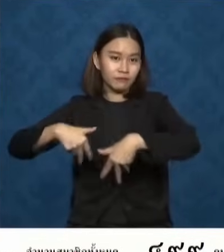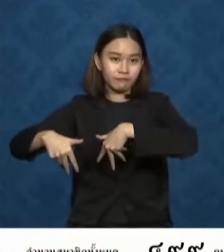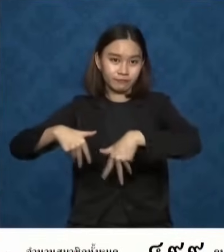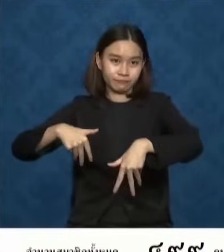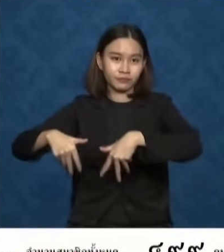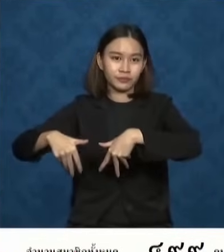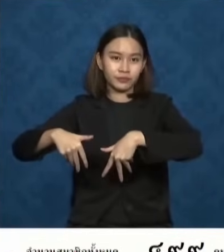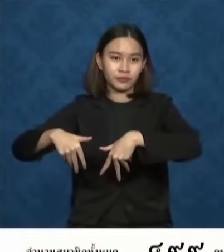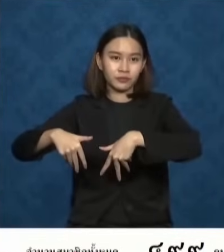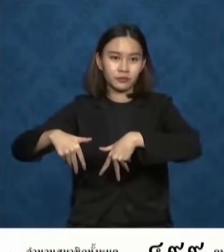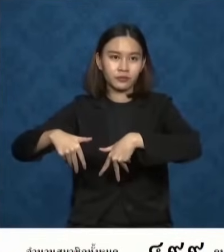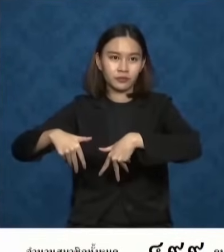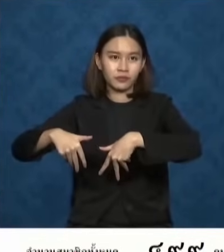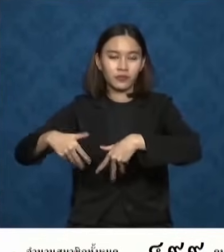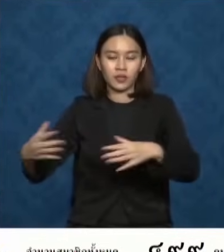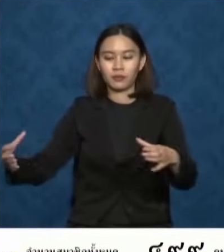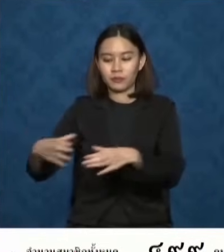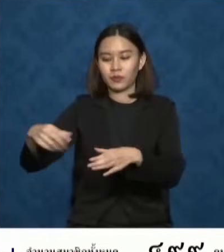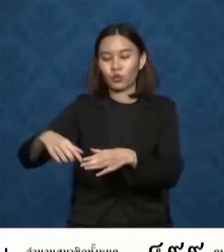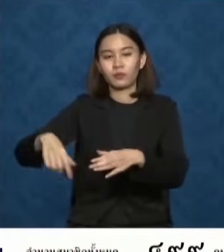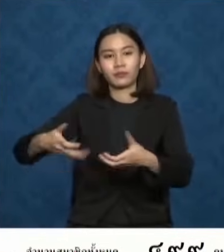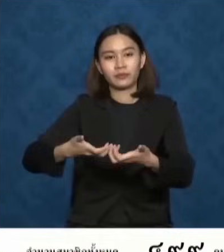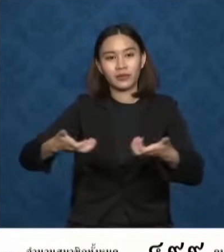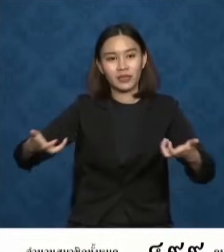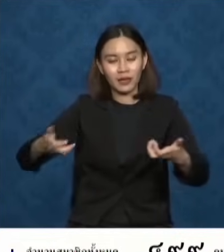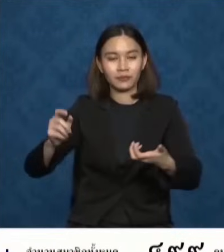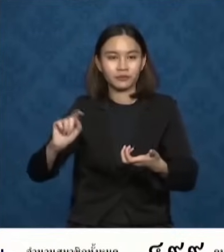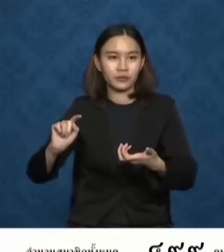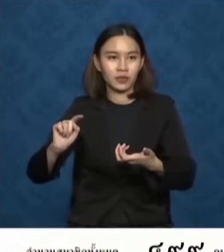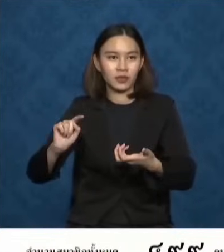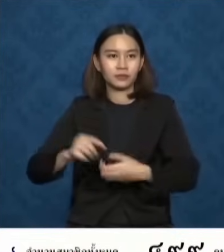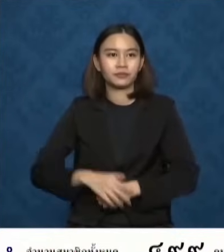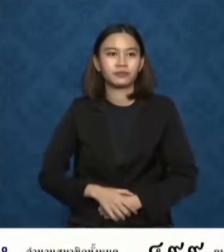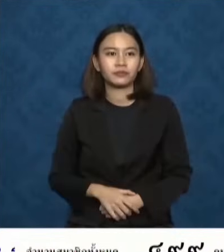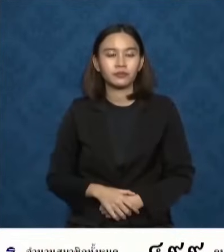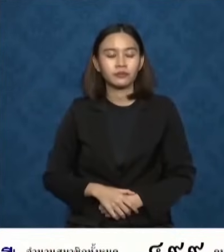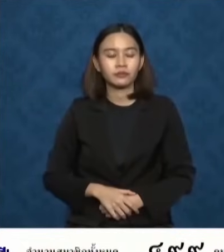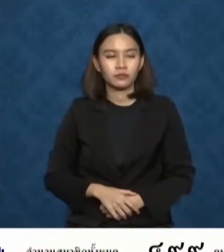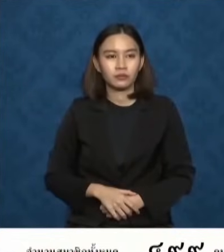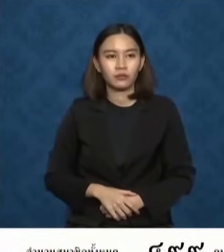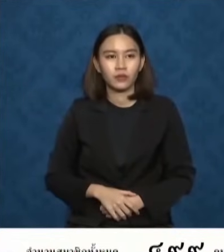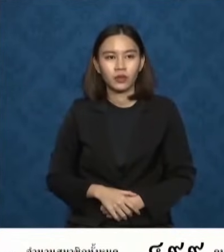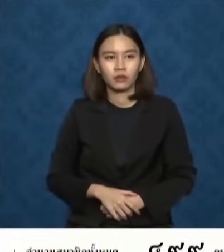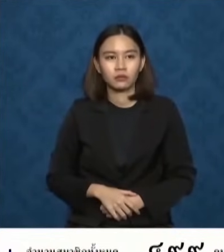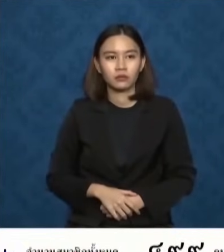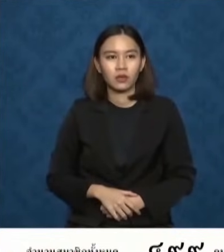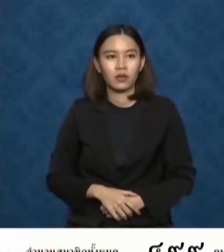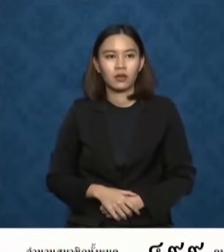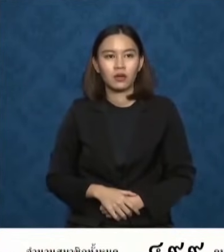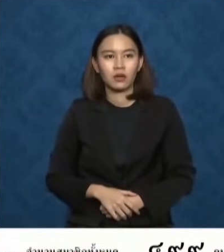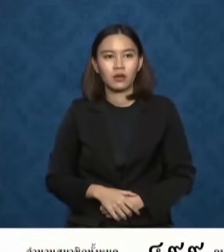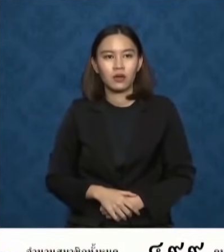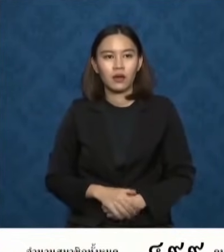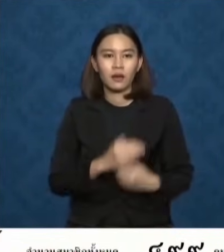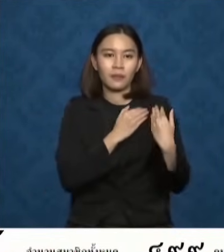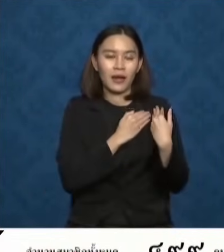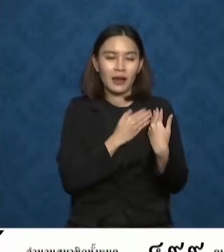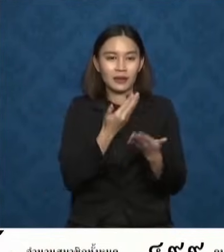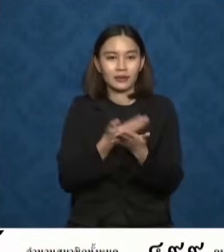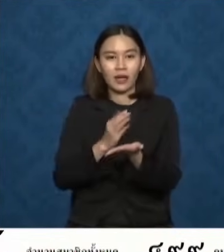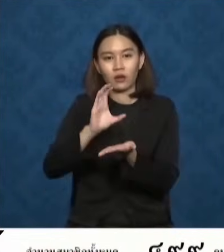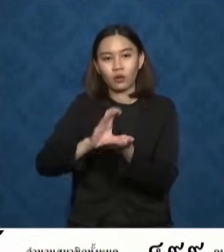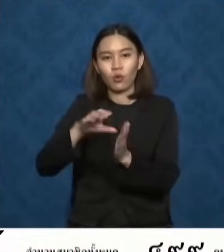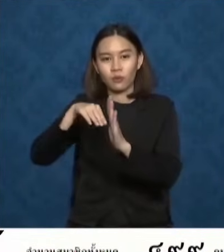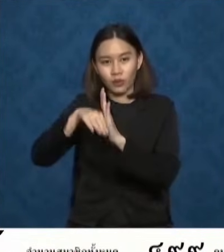ก็จะเป็นข้าการอีกกลุ่มหนึ่งที่บวกลบคูณหารแล้วเนี่ยภาระงบประมาณจะลดลง